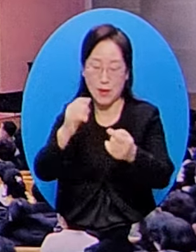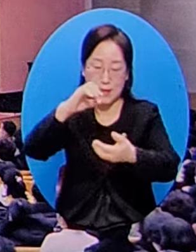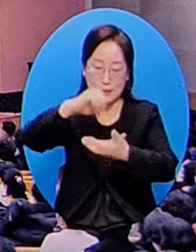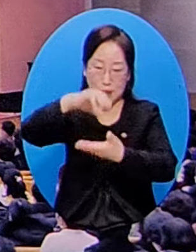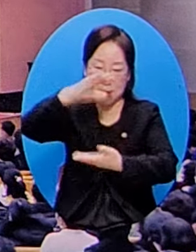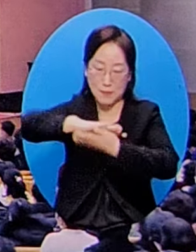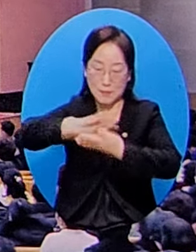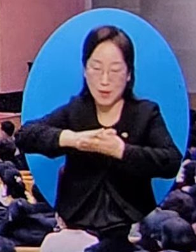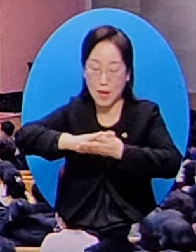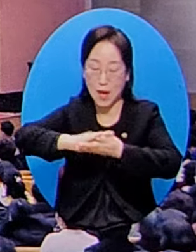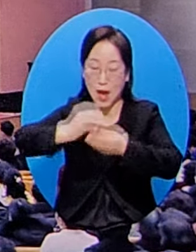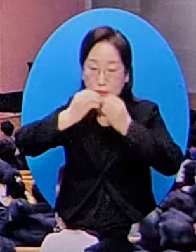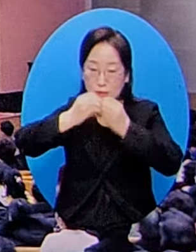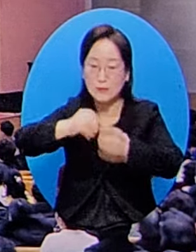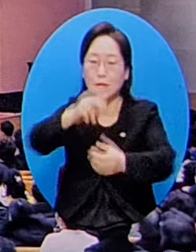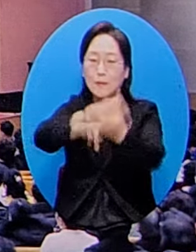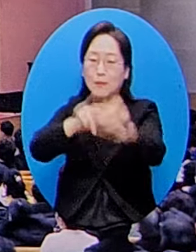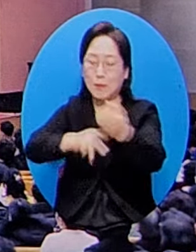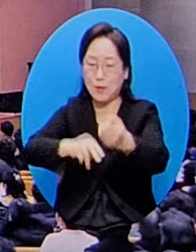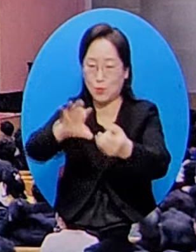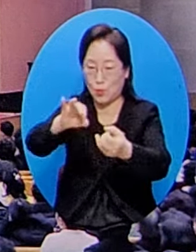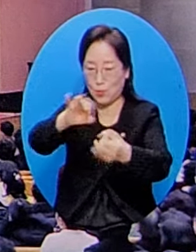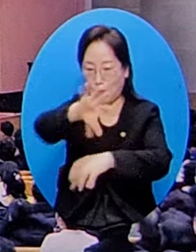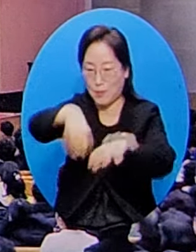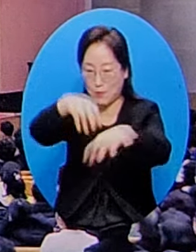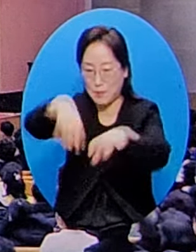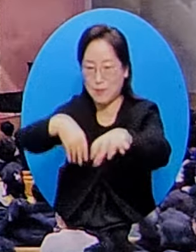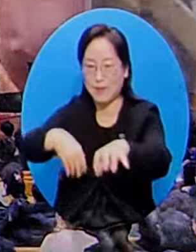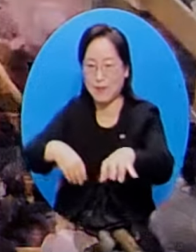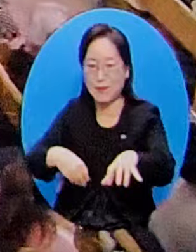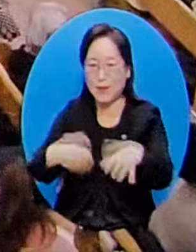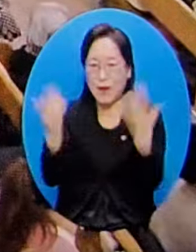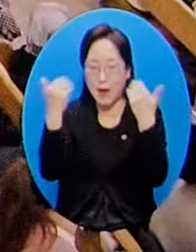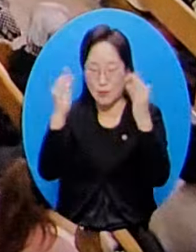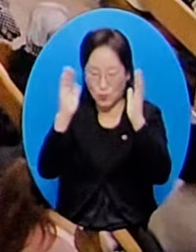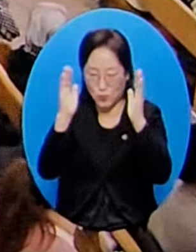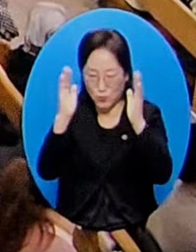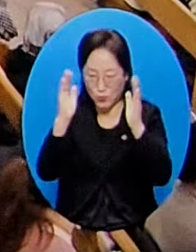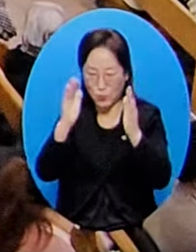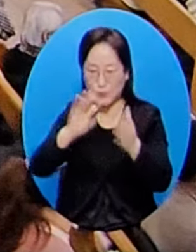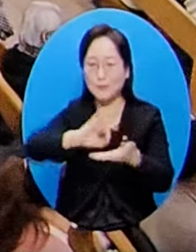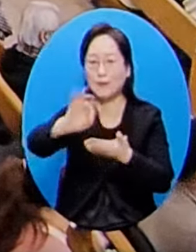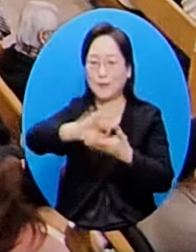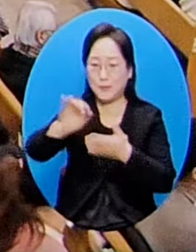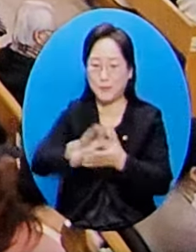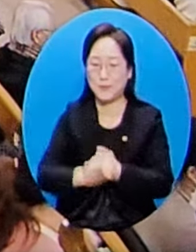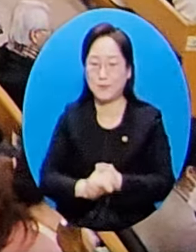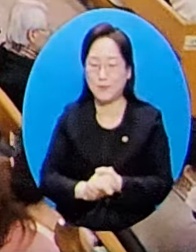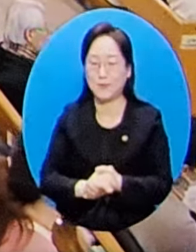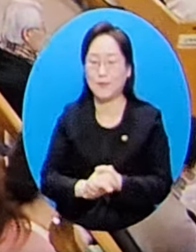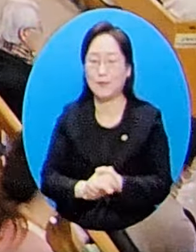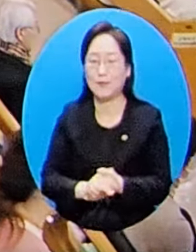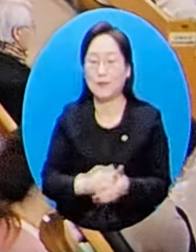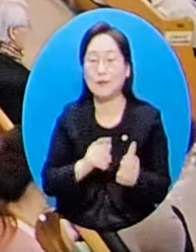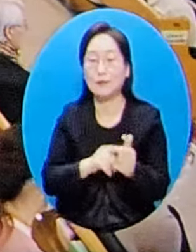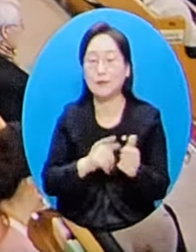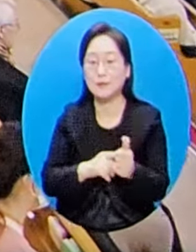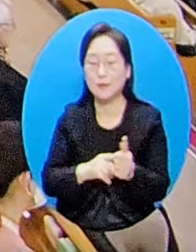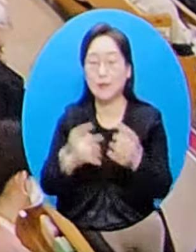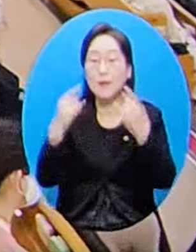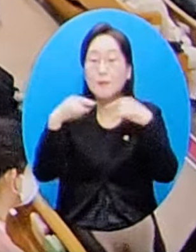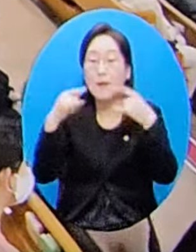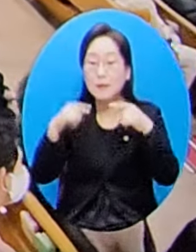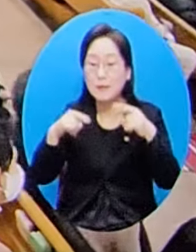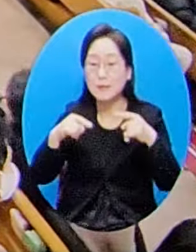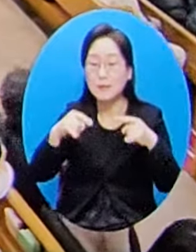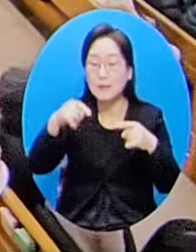팔면서 그것으로 또 돈을 모아서 학비를 보탰습니다. 그가 파리 솔본 대학에